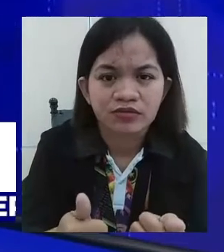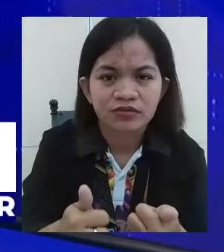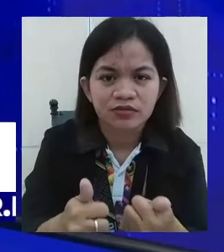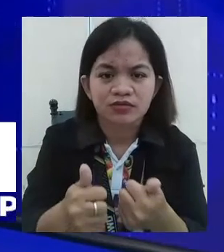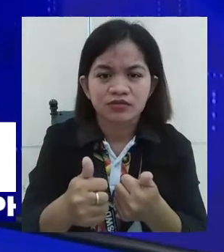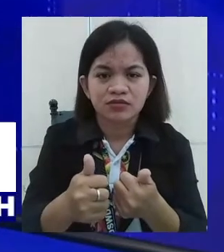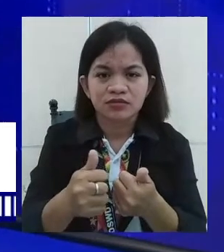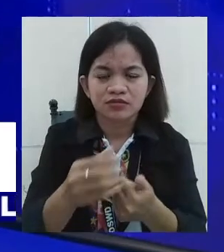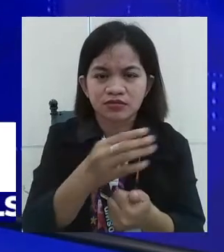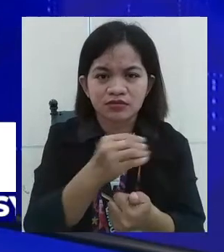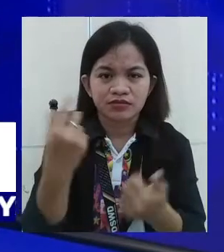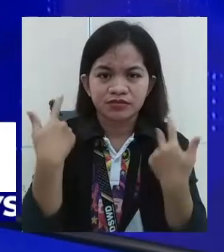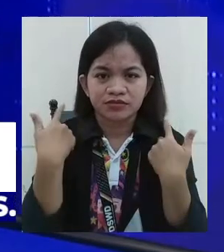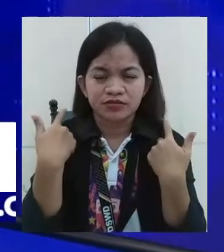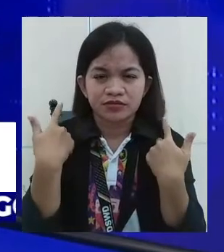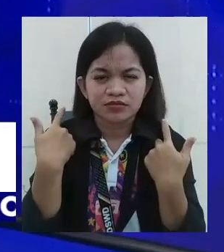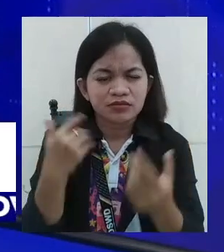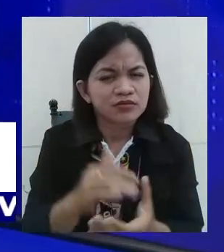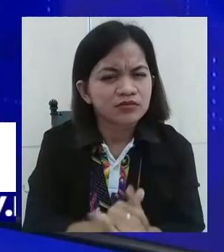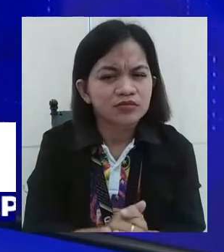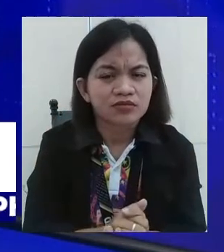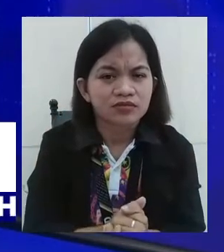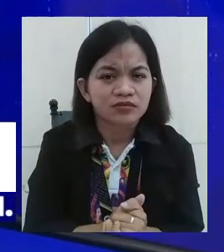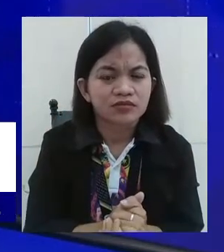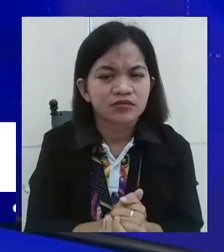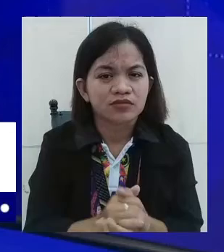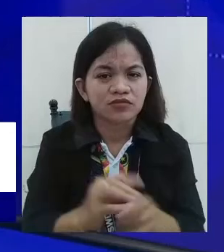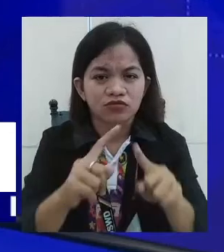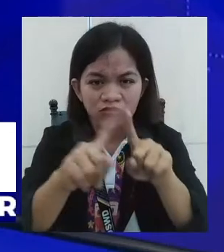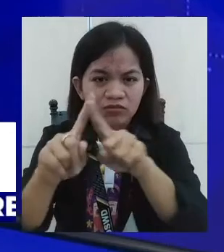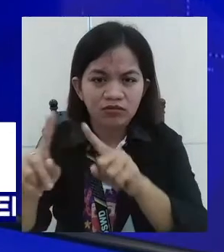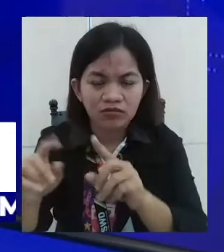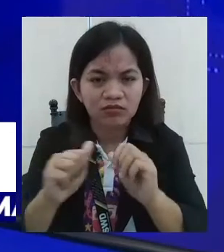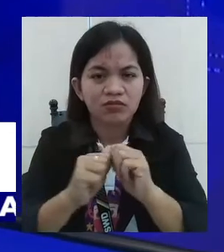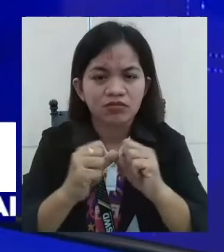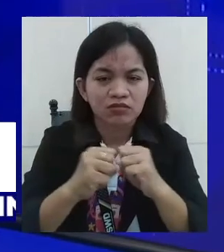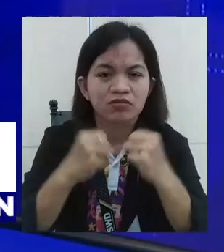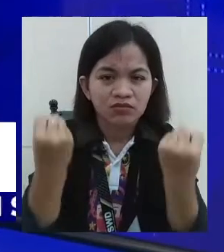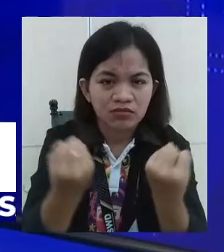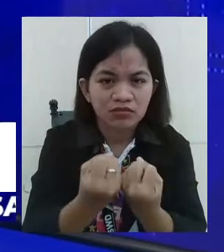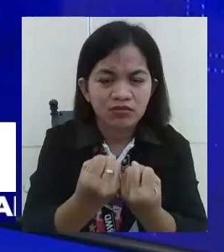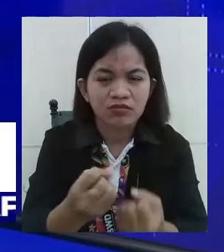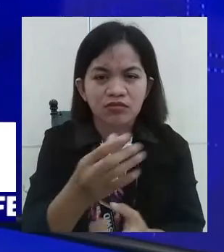And sa kapatid ko naman sa sektor, we just have to be assertive. Kailangan ho